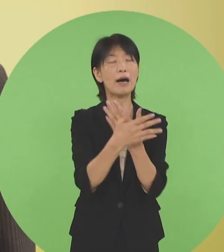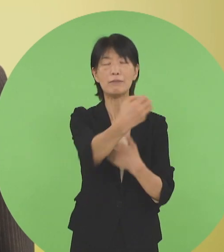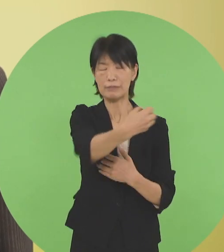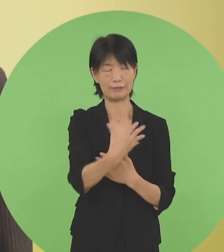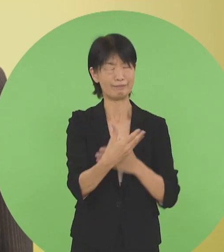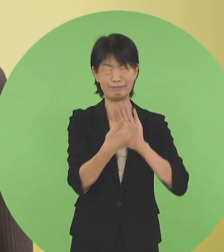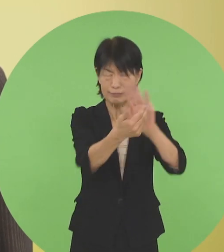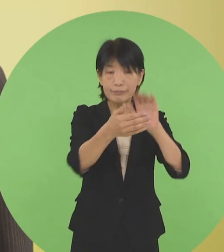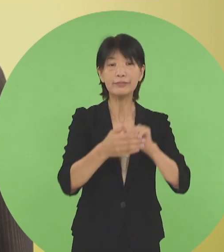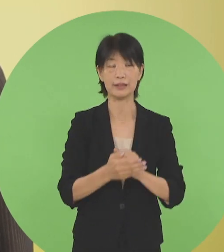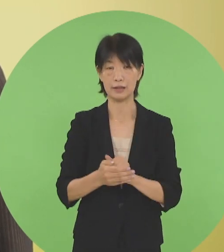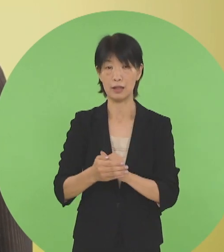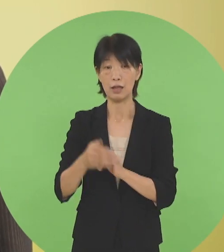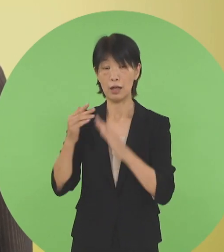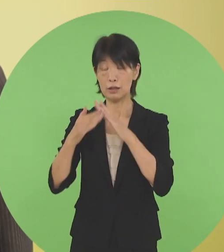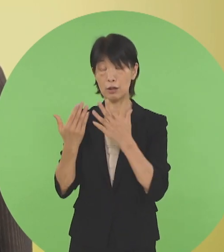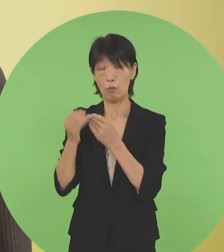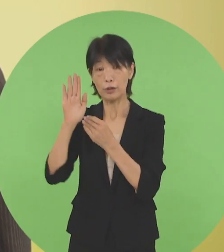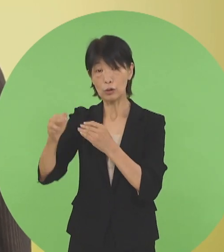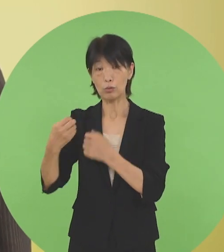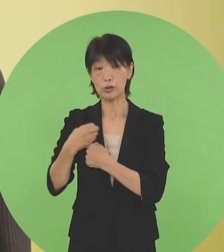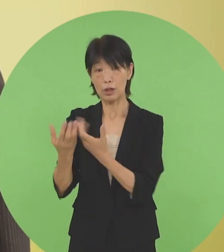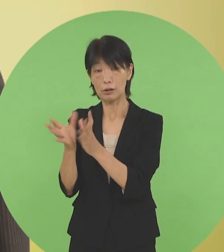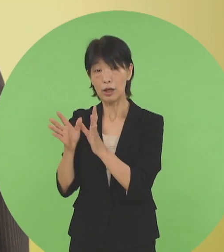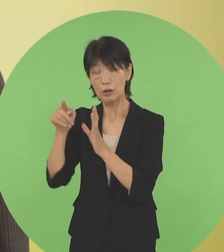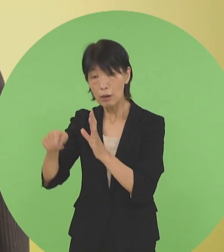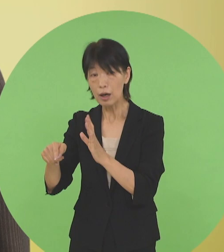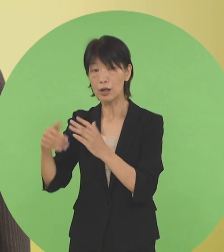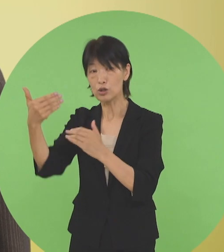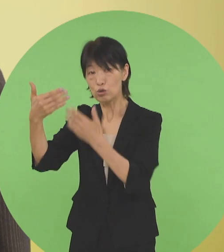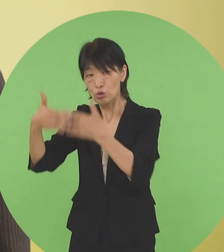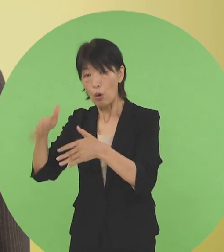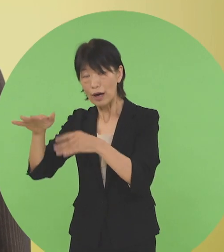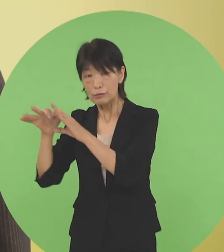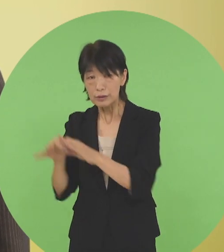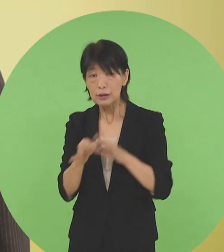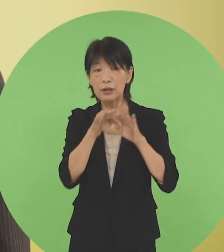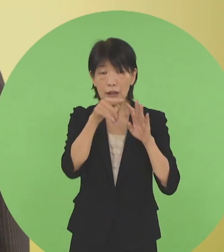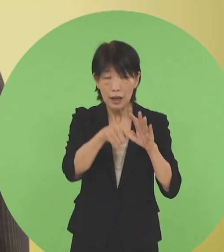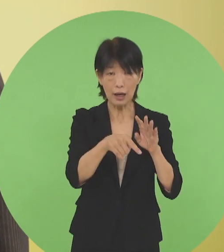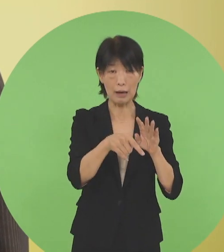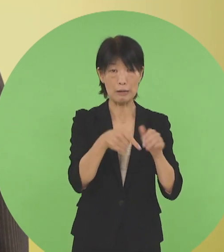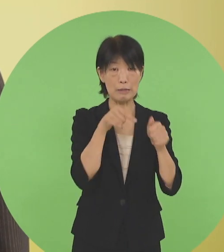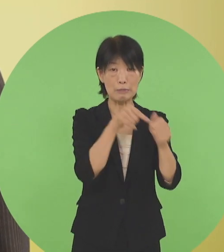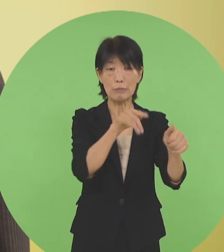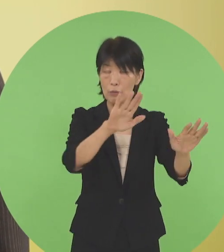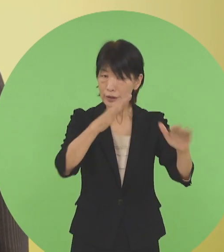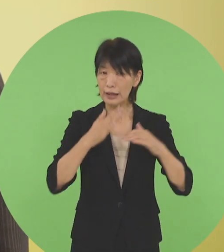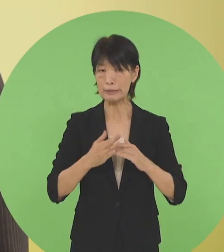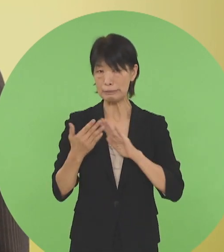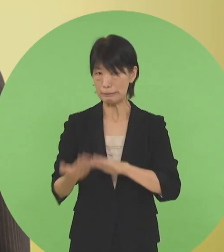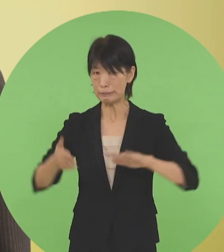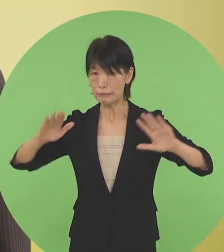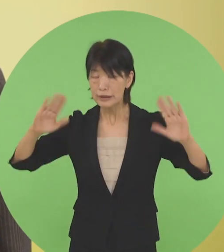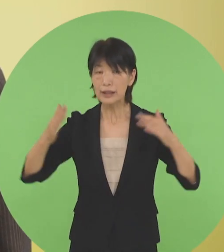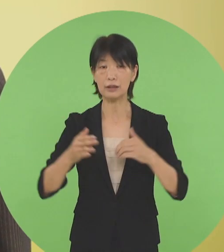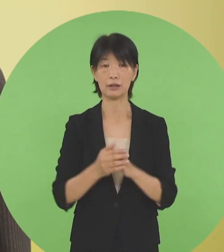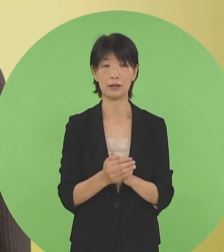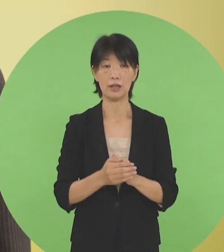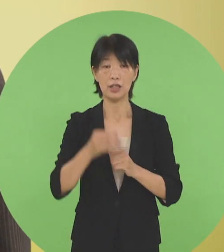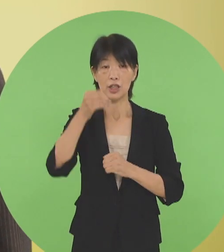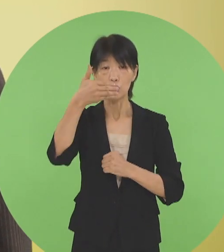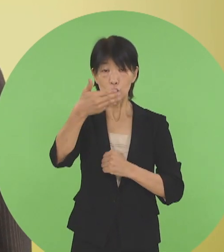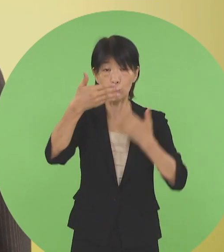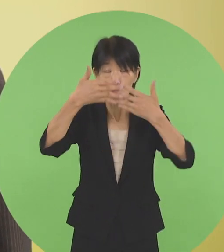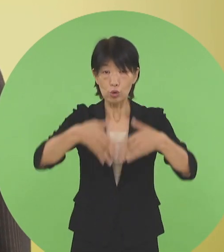戦後自衛隊は9条のおかげで一人の外国人も殺さず、 一人の戦死者も出していません。9